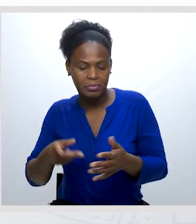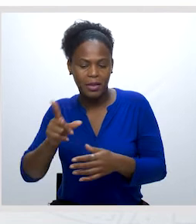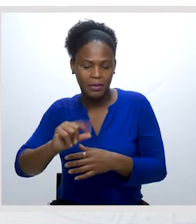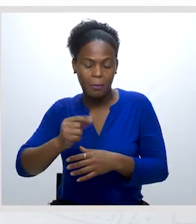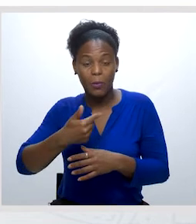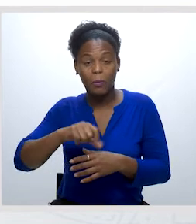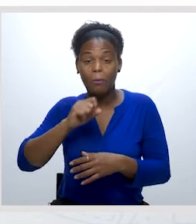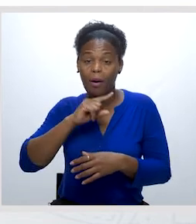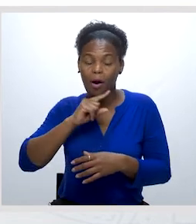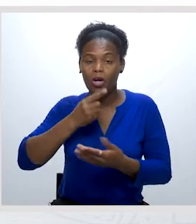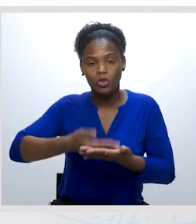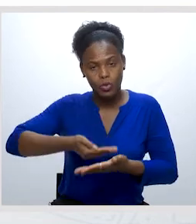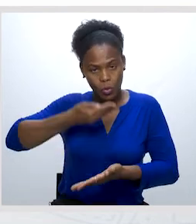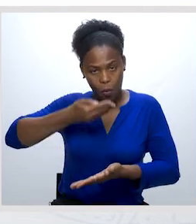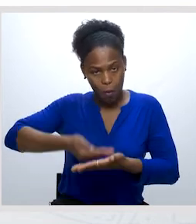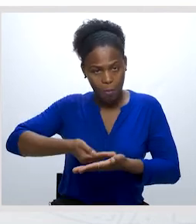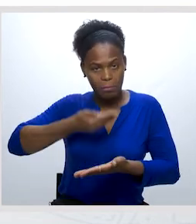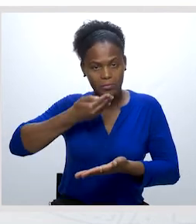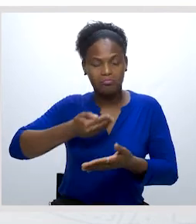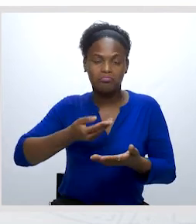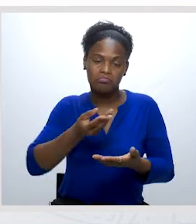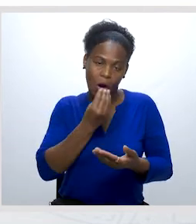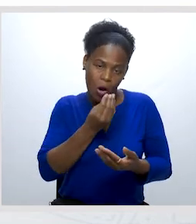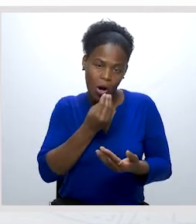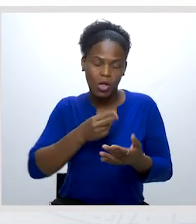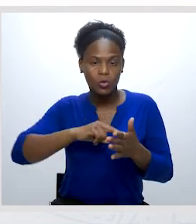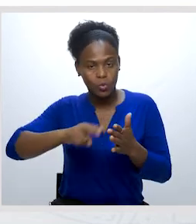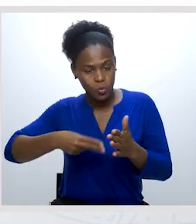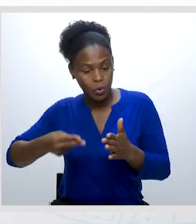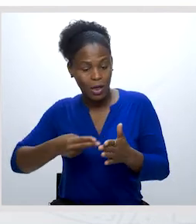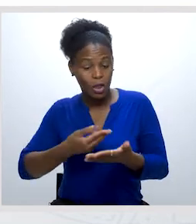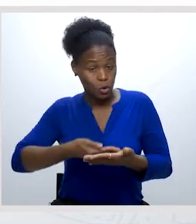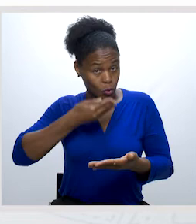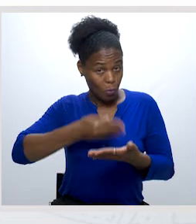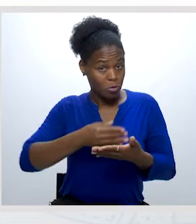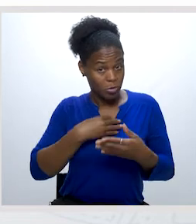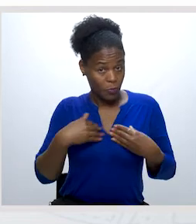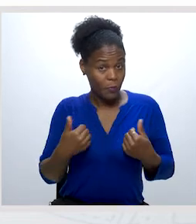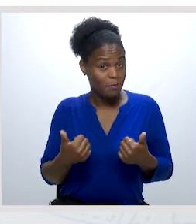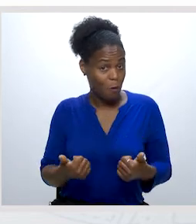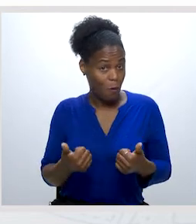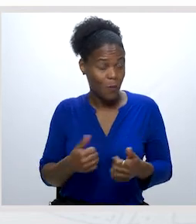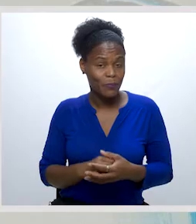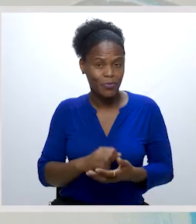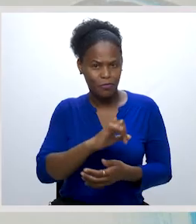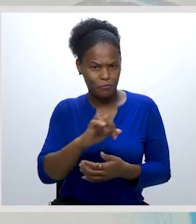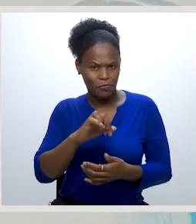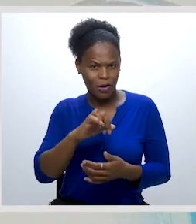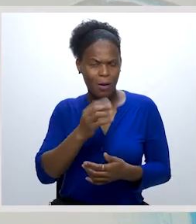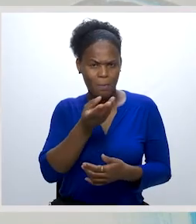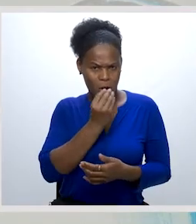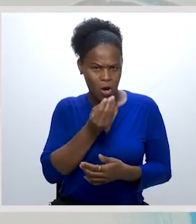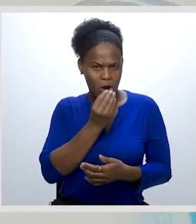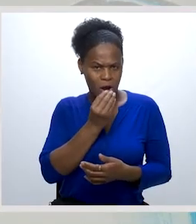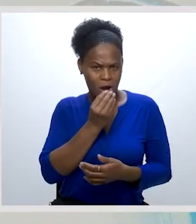pouvons manger de la soupe, de la salade. La soupe, c'est bon pour la santé. Vous mangez de la